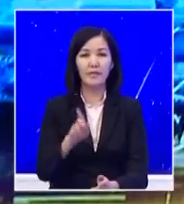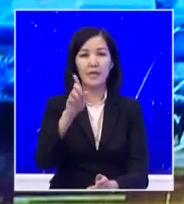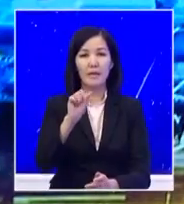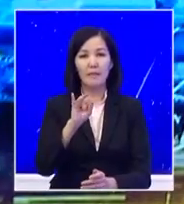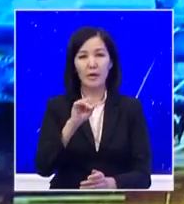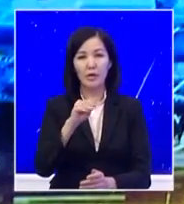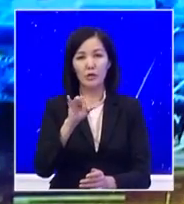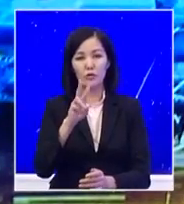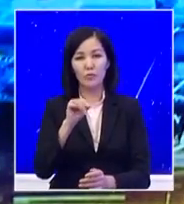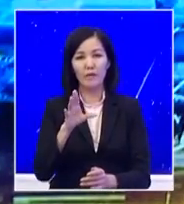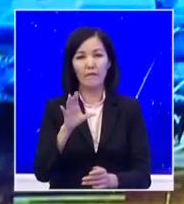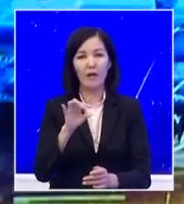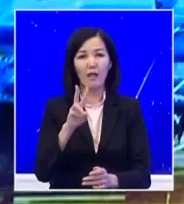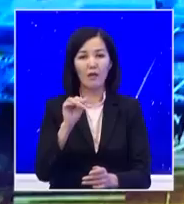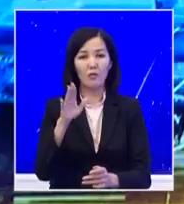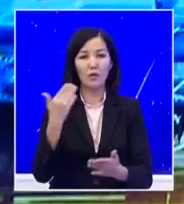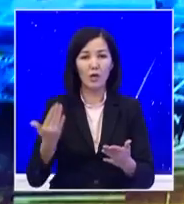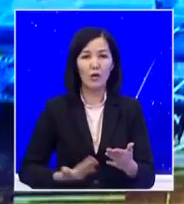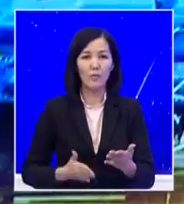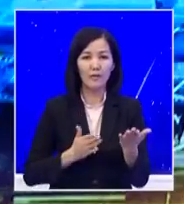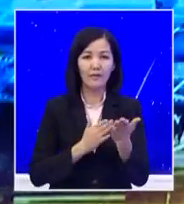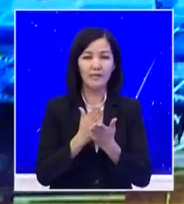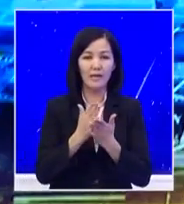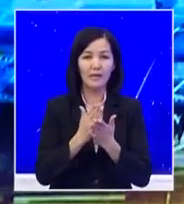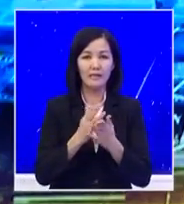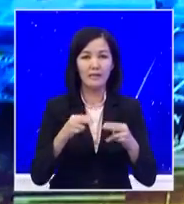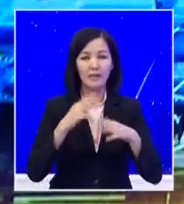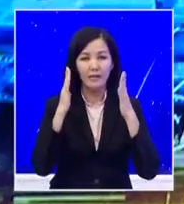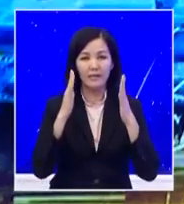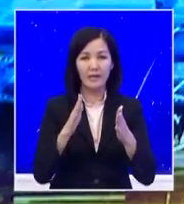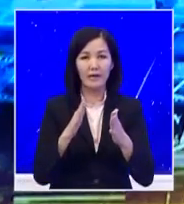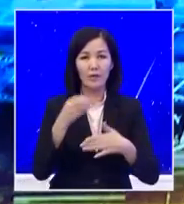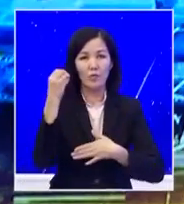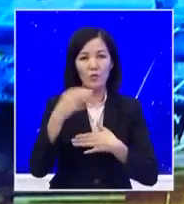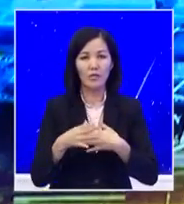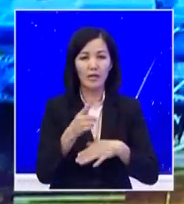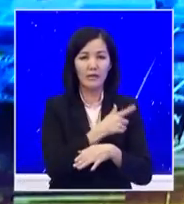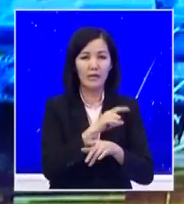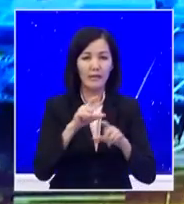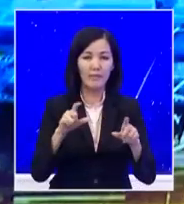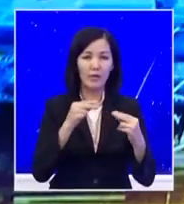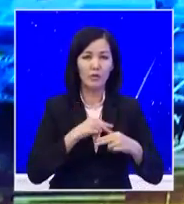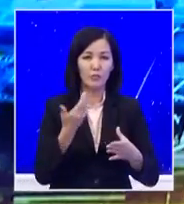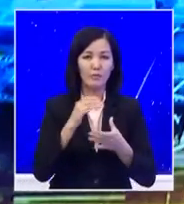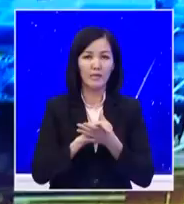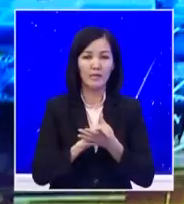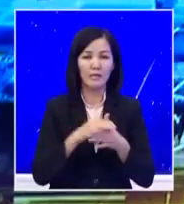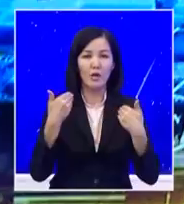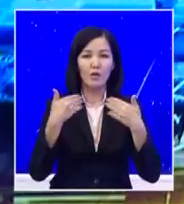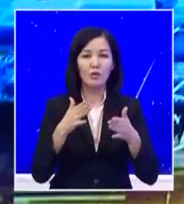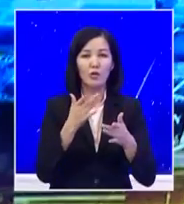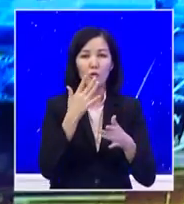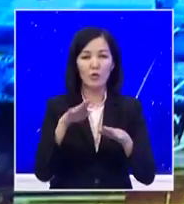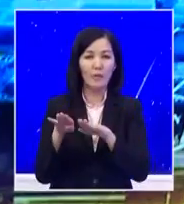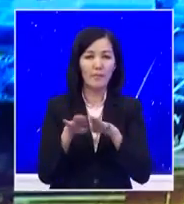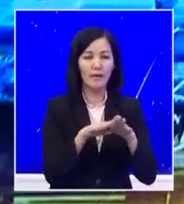Батыржан Байжұманов Алакөлдегі әлеуметтік сала жұмысында назардан тыс қалдырмады. Аймақ орталығындағы емхана жұмысымен танысты. Түлектердің ұлттық